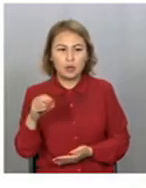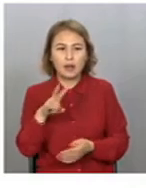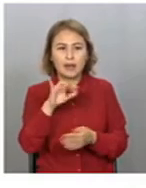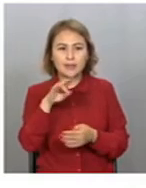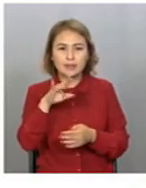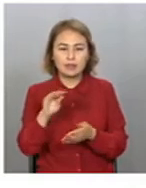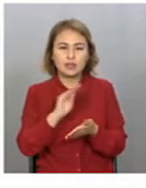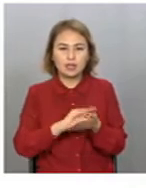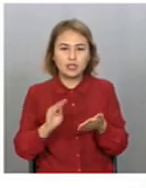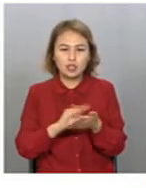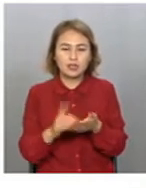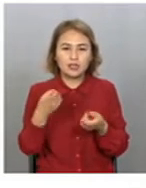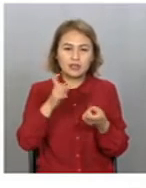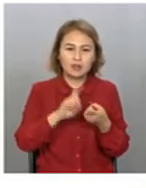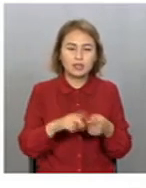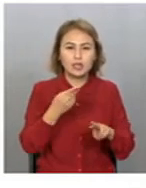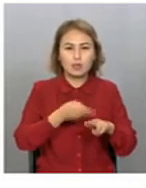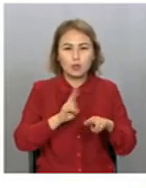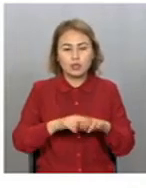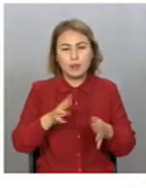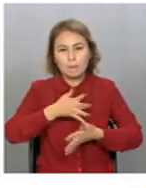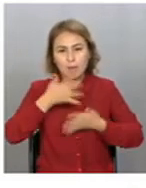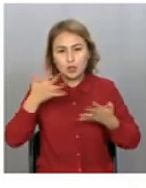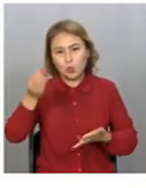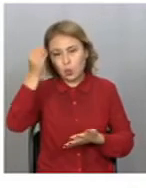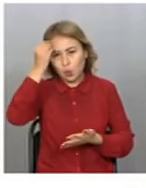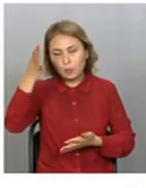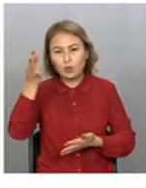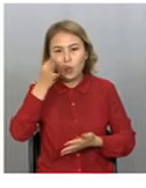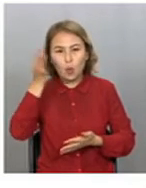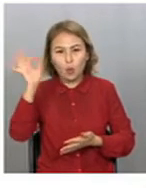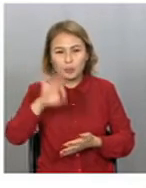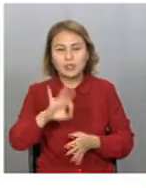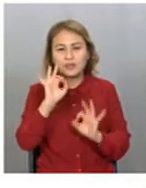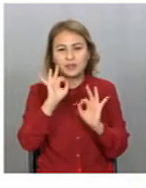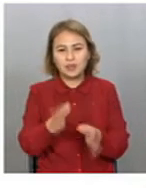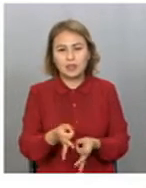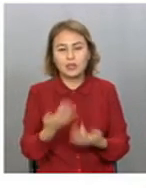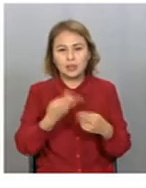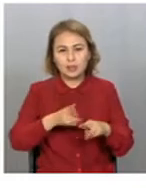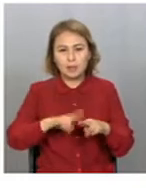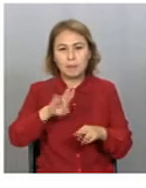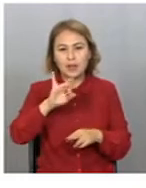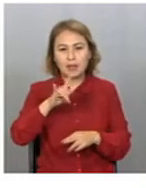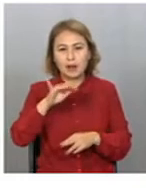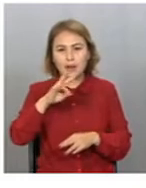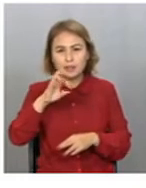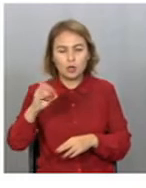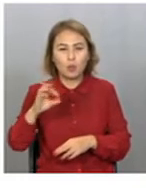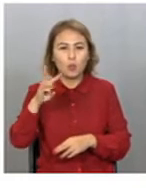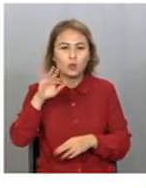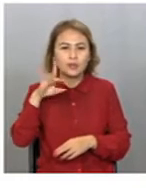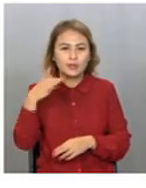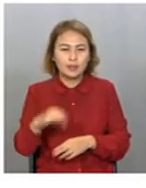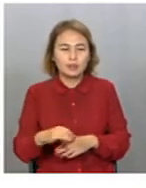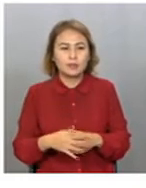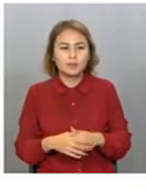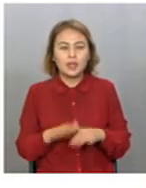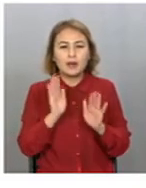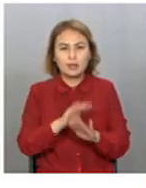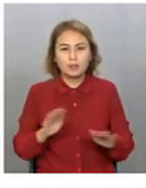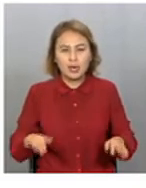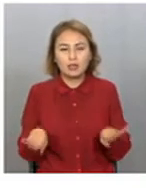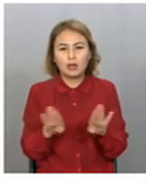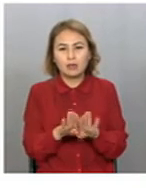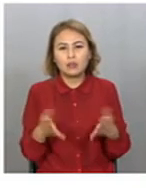лексическим значением, имеющий большой ум, опыт. Верно, это прилагательное «мудрый». Ребята,